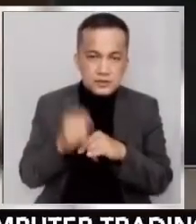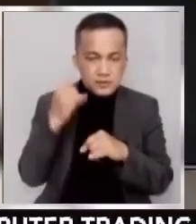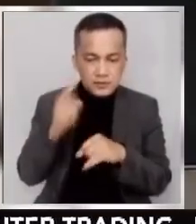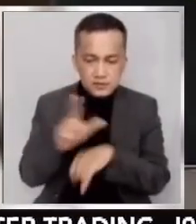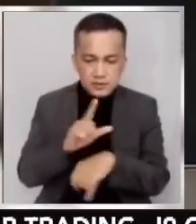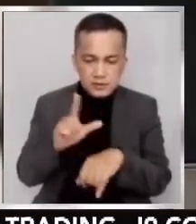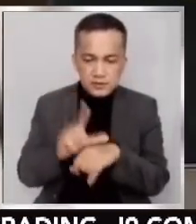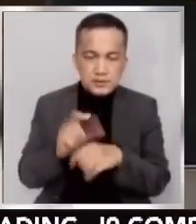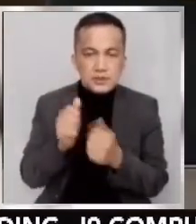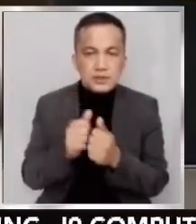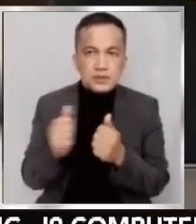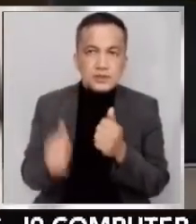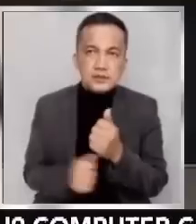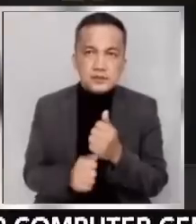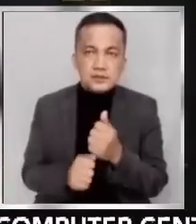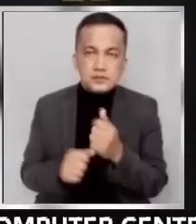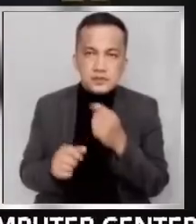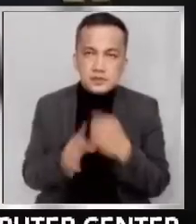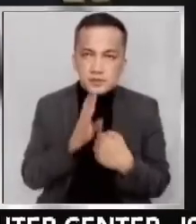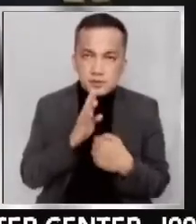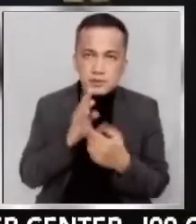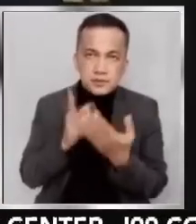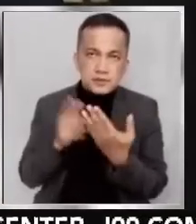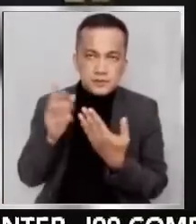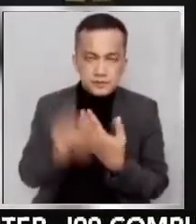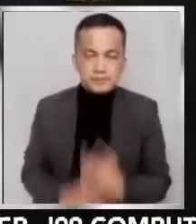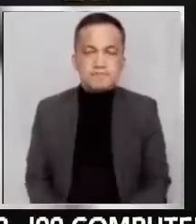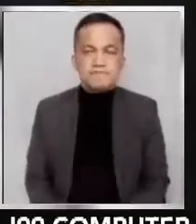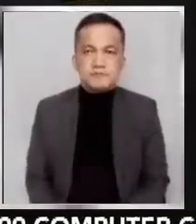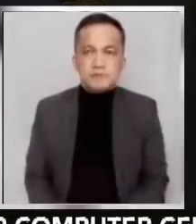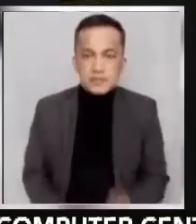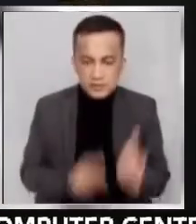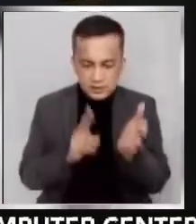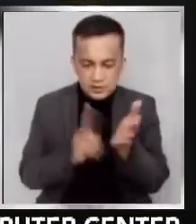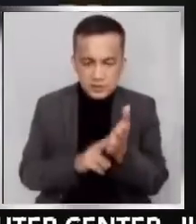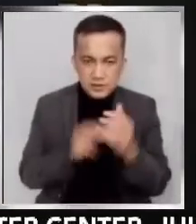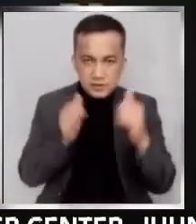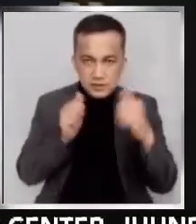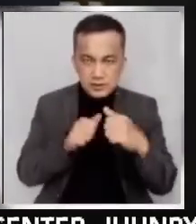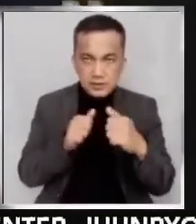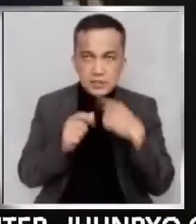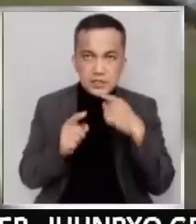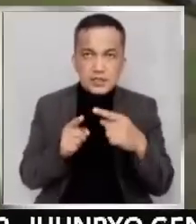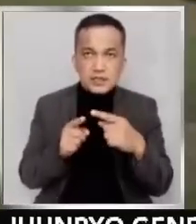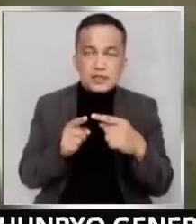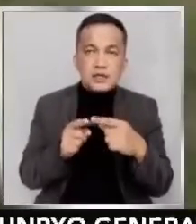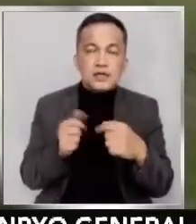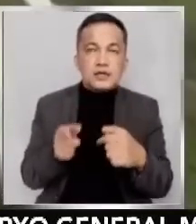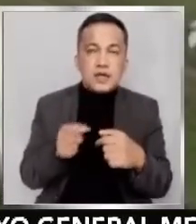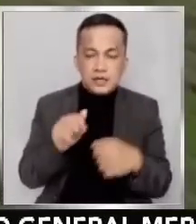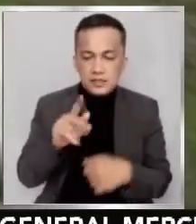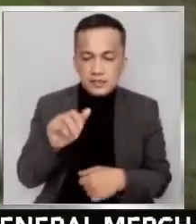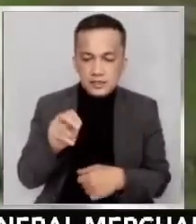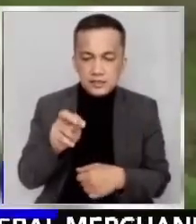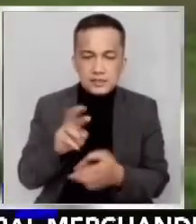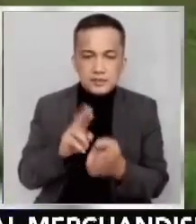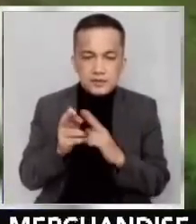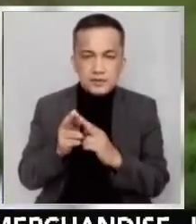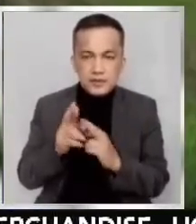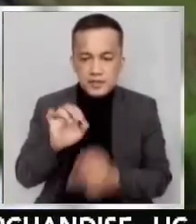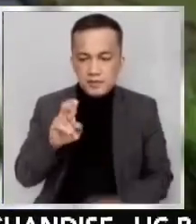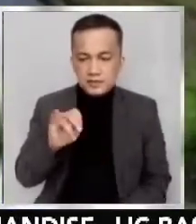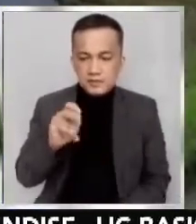ilalim ng mga nabanggit na programa. Sa nilagdaang New Agrarian Reform Emancipation Act, mahigit 610,000